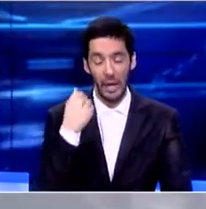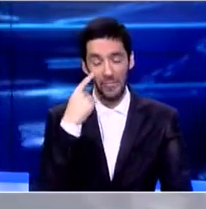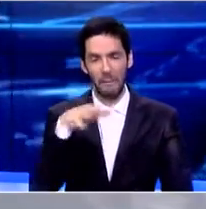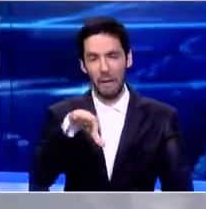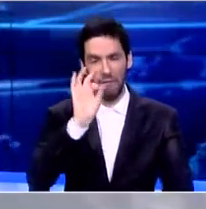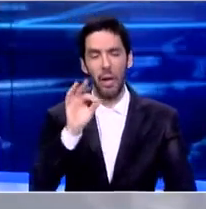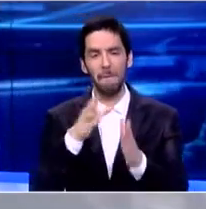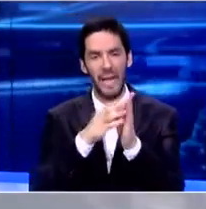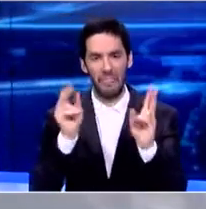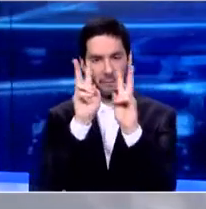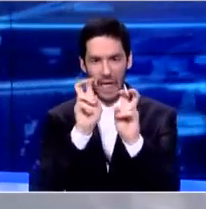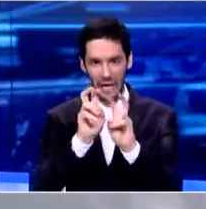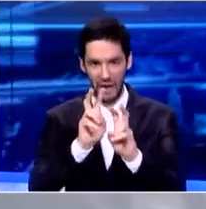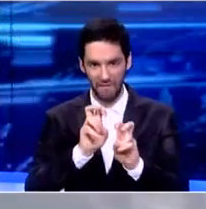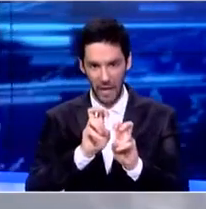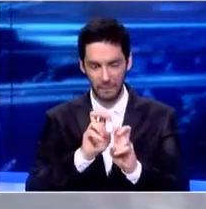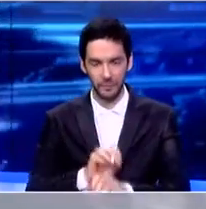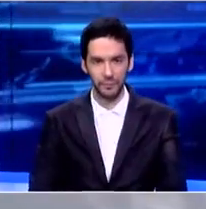τα οποία